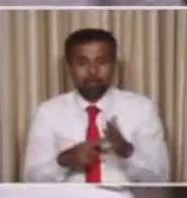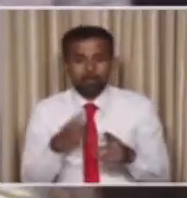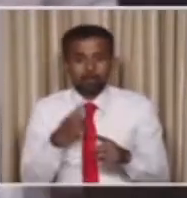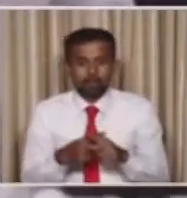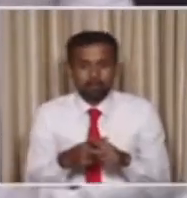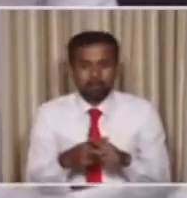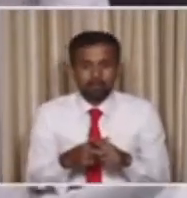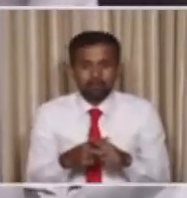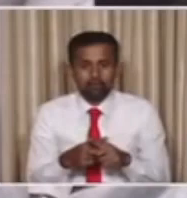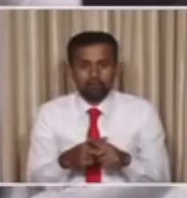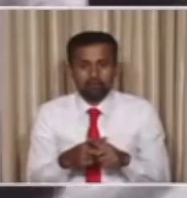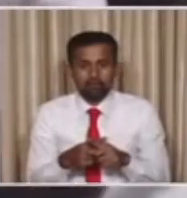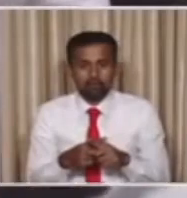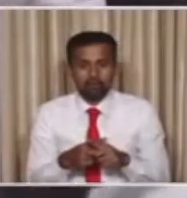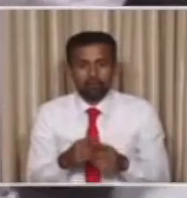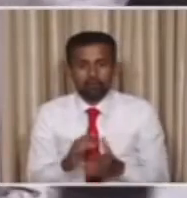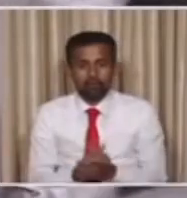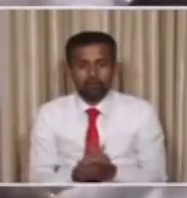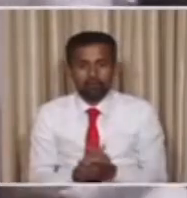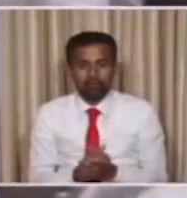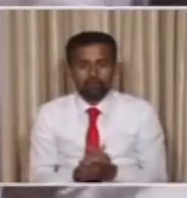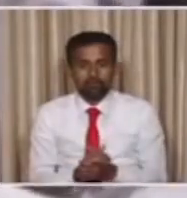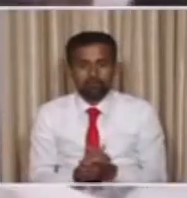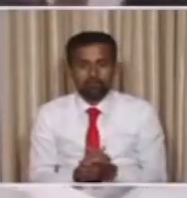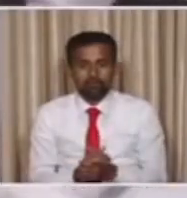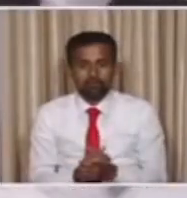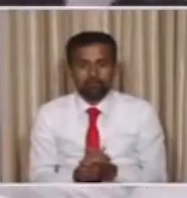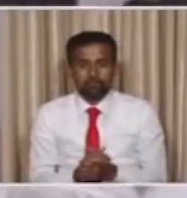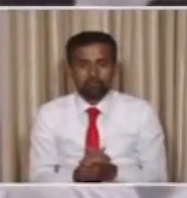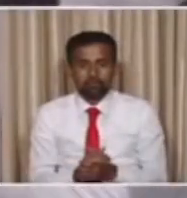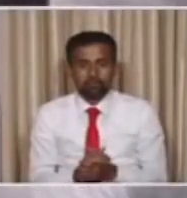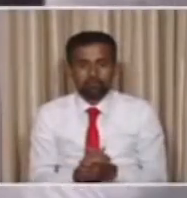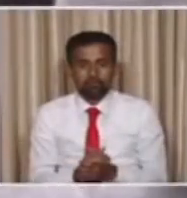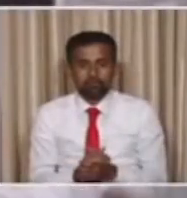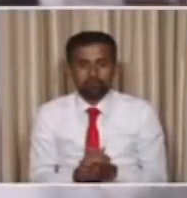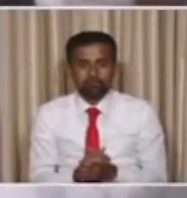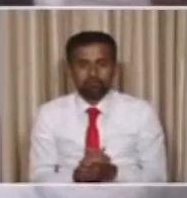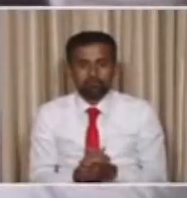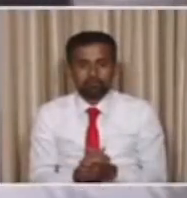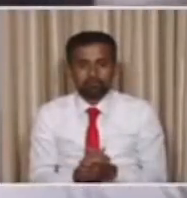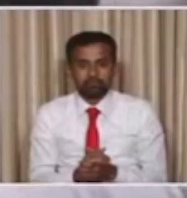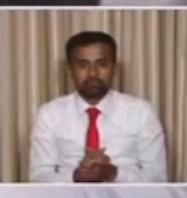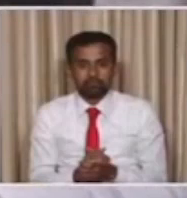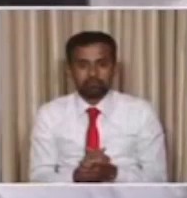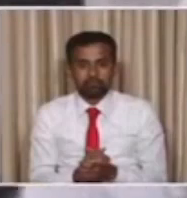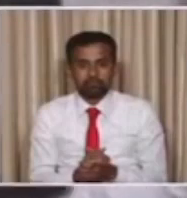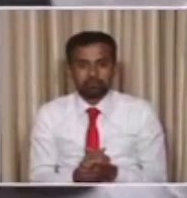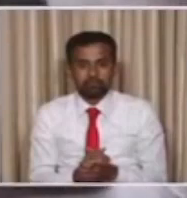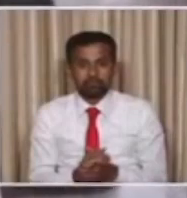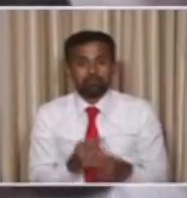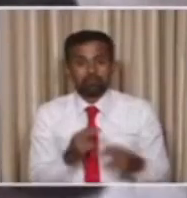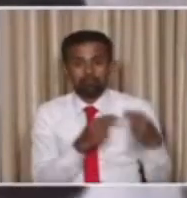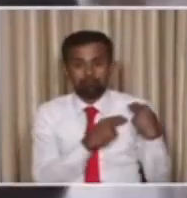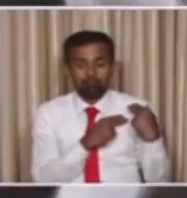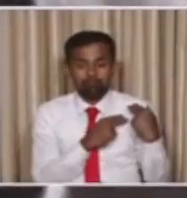නංගි හොරකම් කරපුවත් කියන්න. මිසා නංගි හොරකම් කරපුවත් කියන්න. කරුණාකරලා මන්තිතුමාලා යන්න. හානිය සඳහා වග